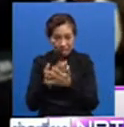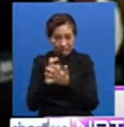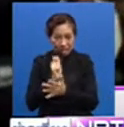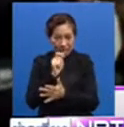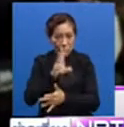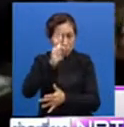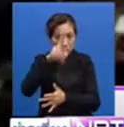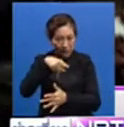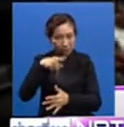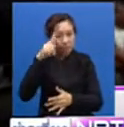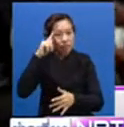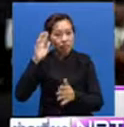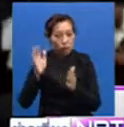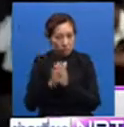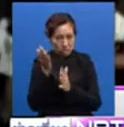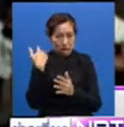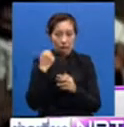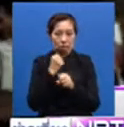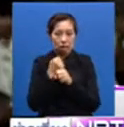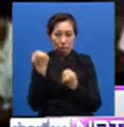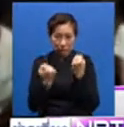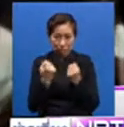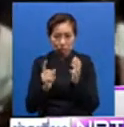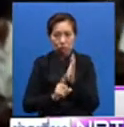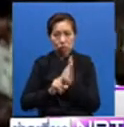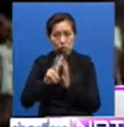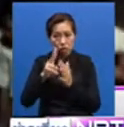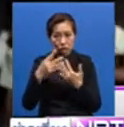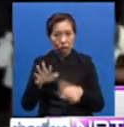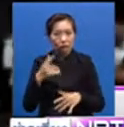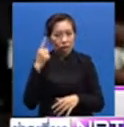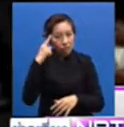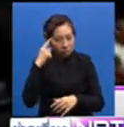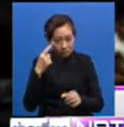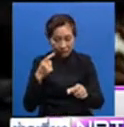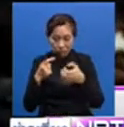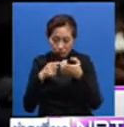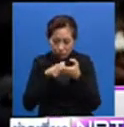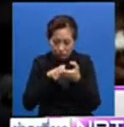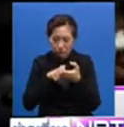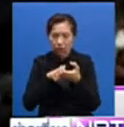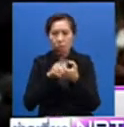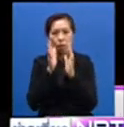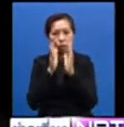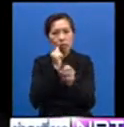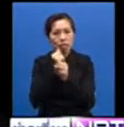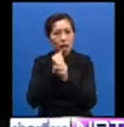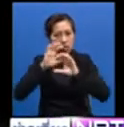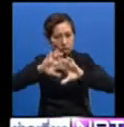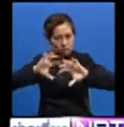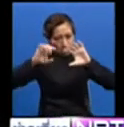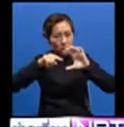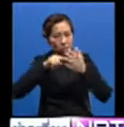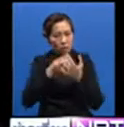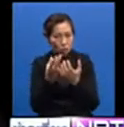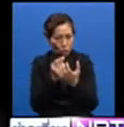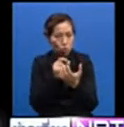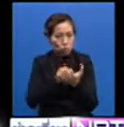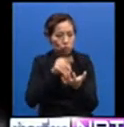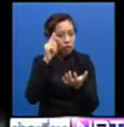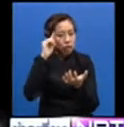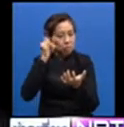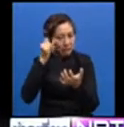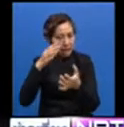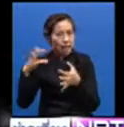จะการตรวจสอบโทรศัพท์ของนัยน์ตาสาดพบหมายเลขโทรศัพท์ของเจ้าหน้าที่รัฐซึ่งอาจจะเชื่อมโยงกับกระบวนการขนแรงงานเพื่อนบ้าน